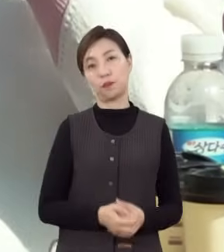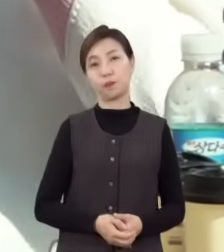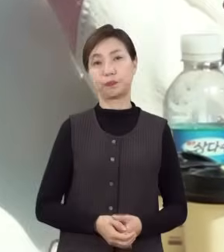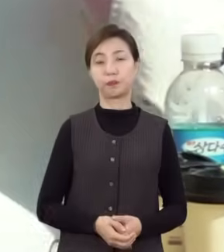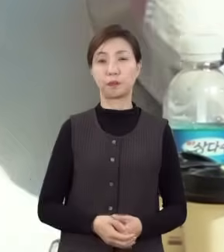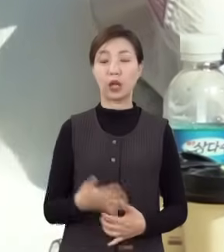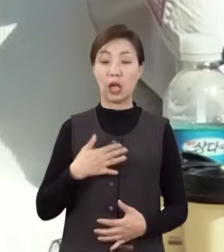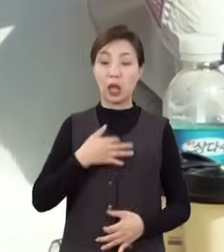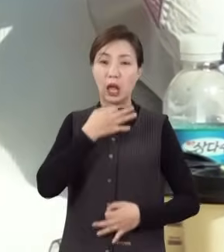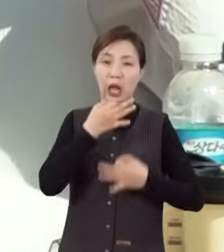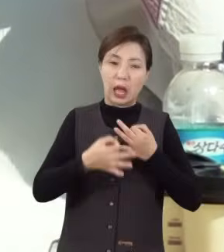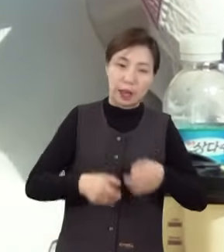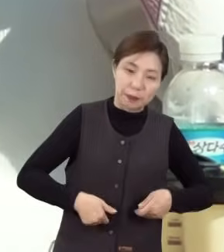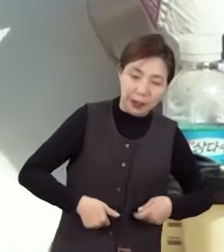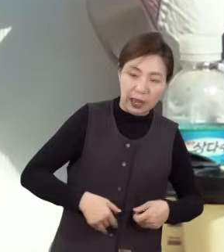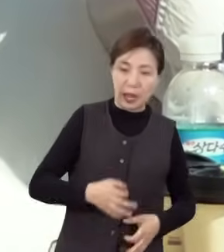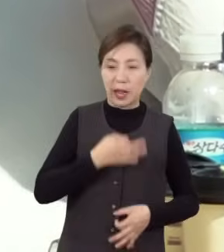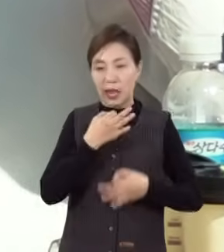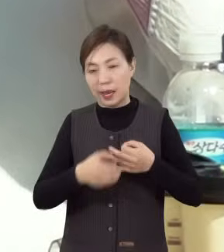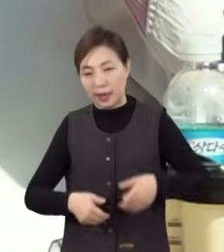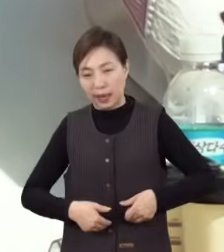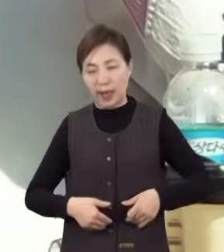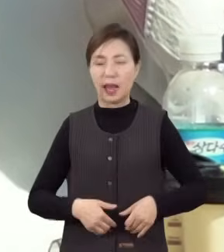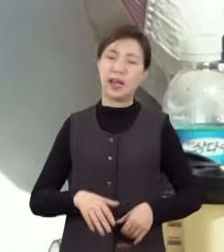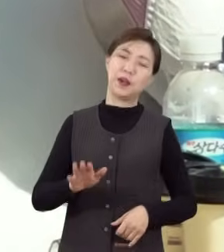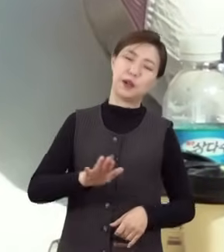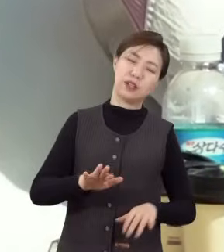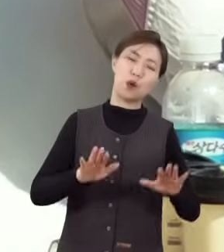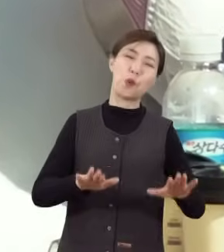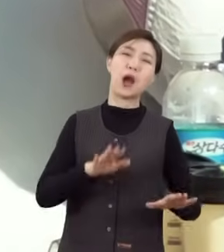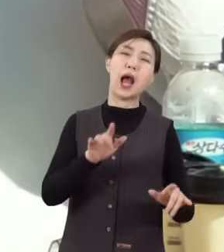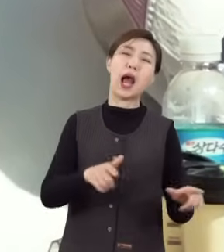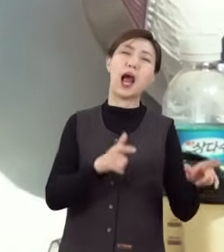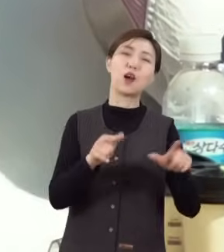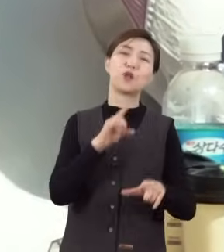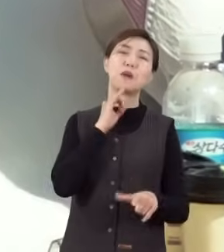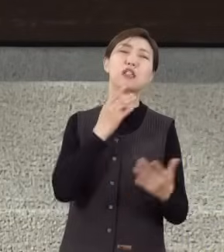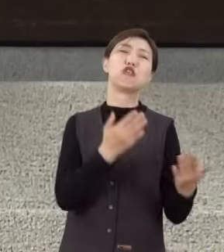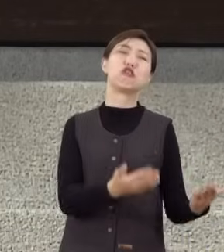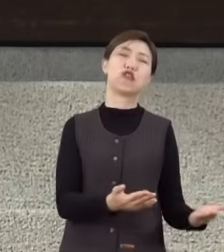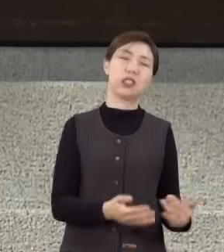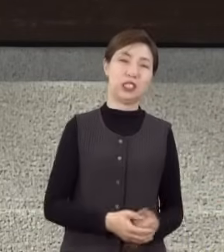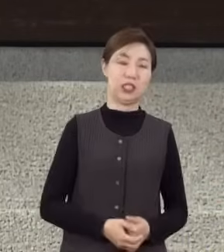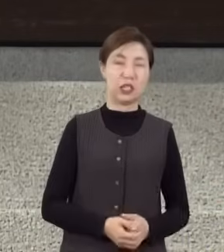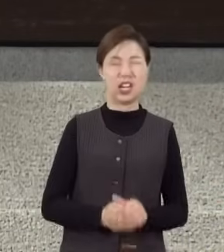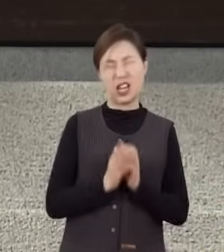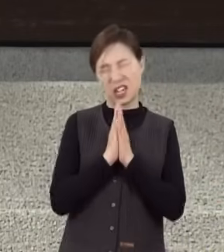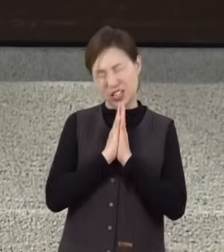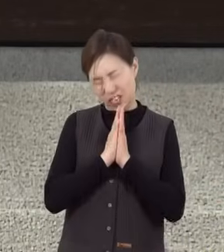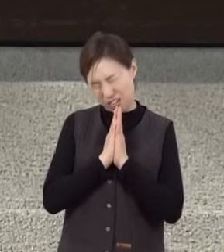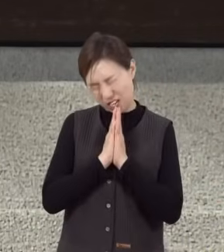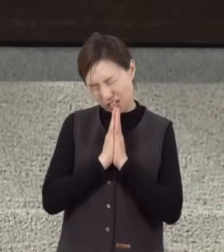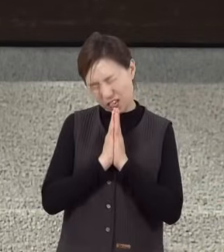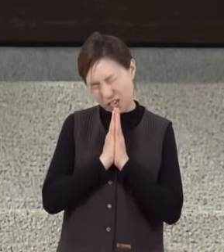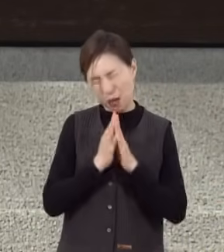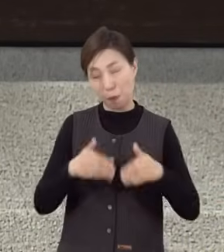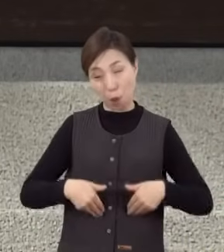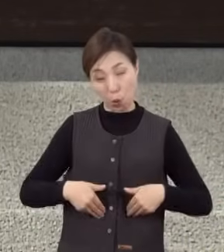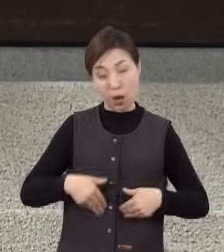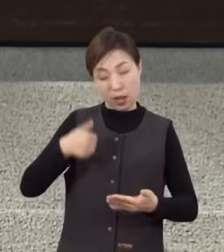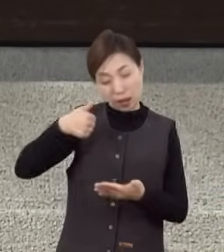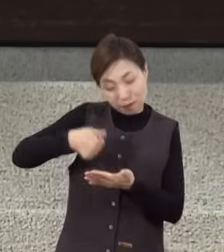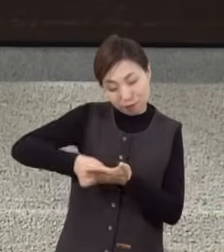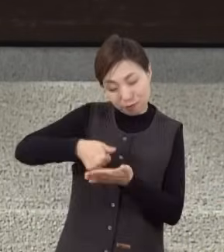염불해야 되는데, 염불해야 되는데, 오늘만 쉬자. 내가 기도해야 되는데, 기도해야